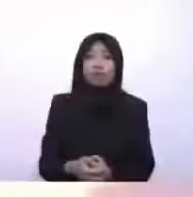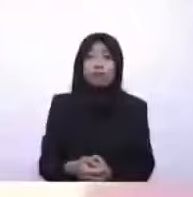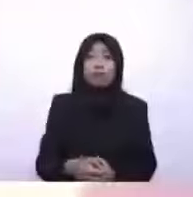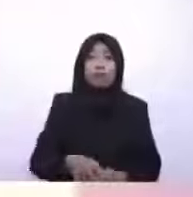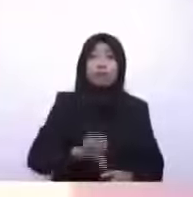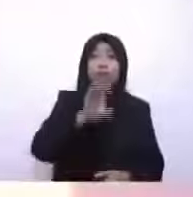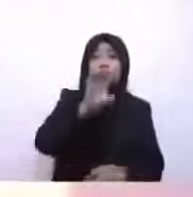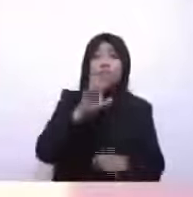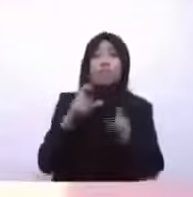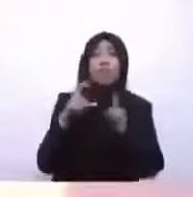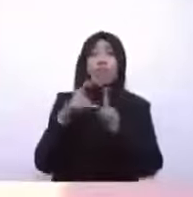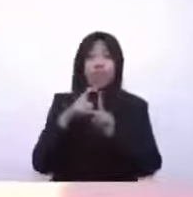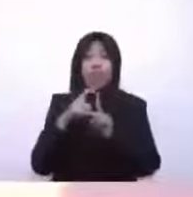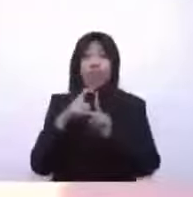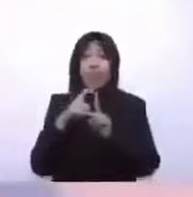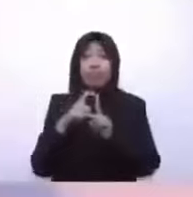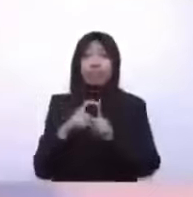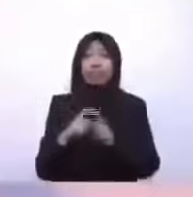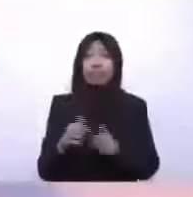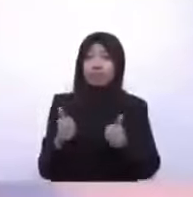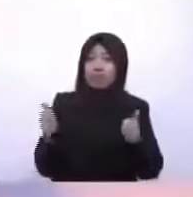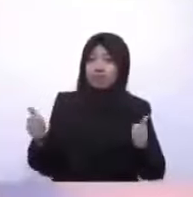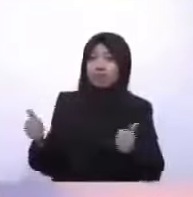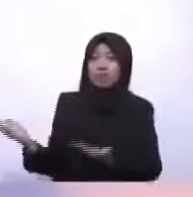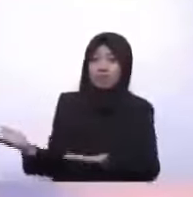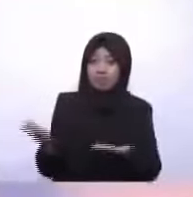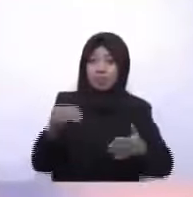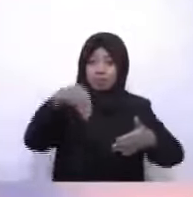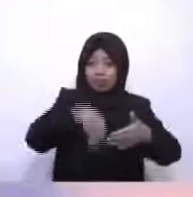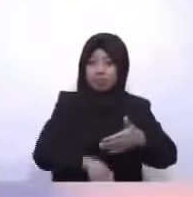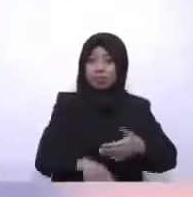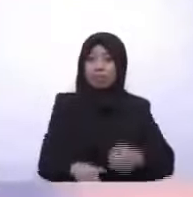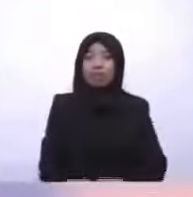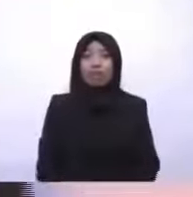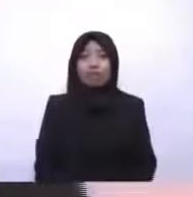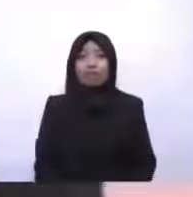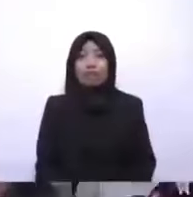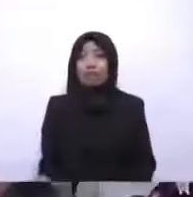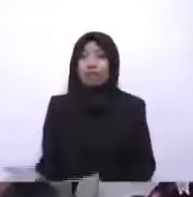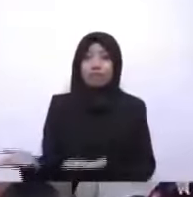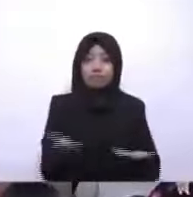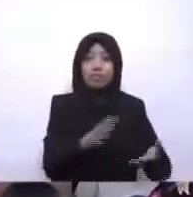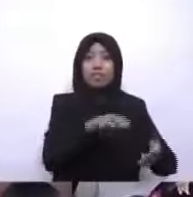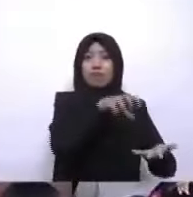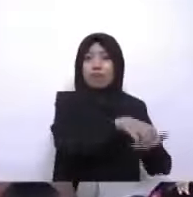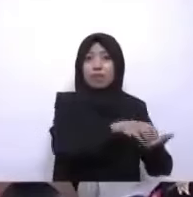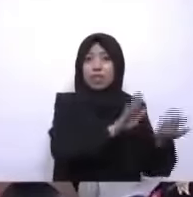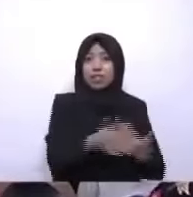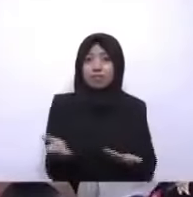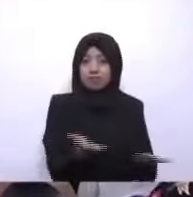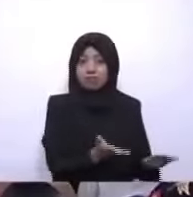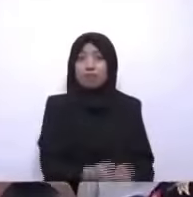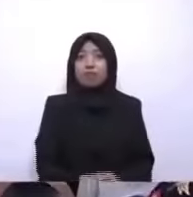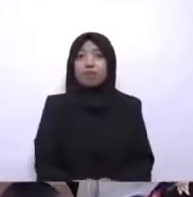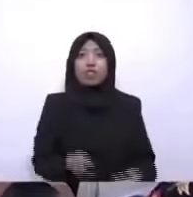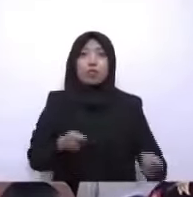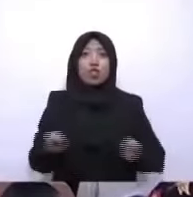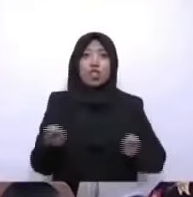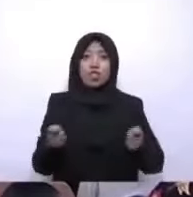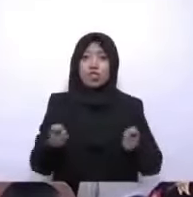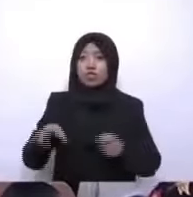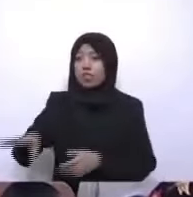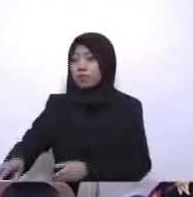Yang diambil adalah D. Baik, silakan disimpan di wadah kaca. Silakan kembali ke tempat. Baik. Moderator akan mengambil dengan